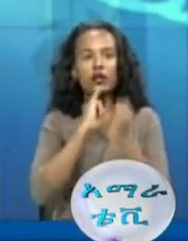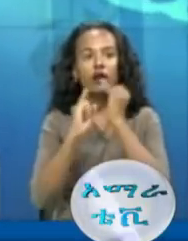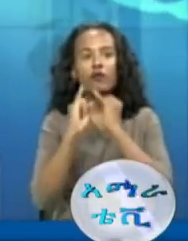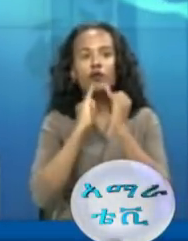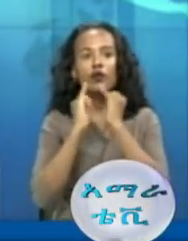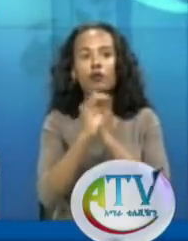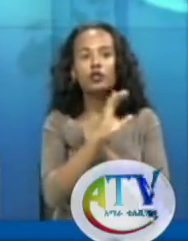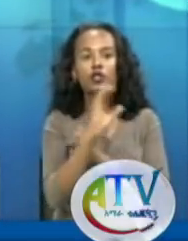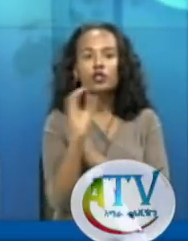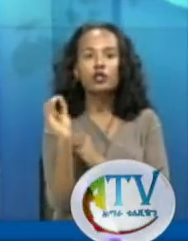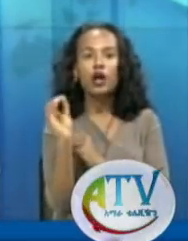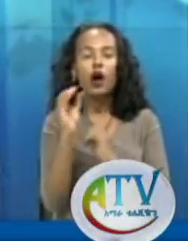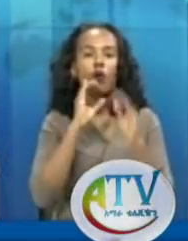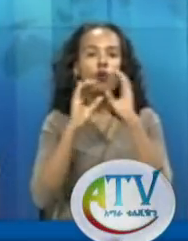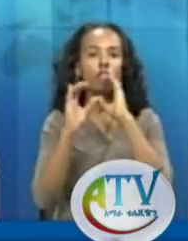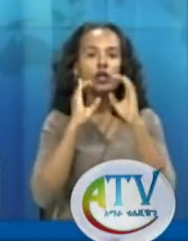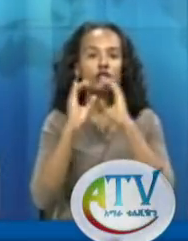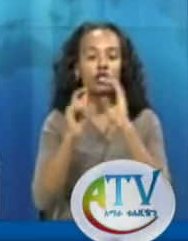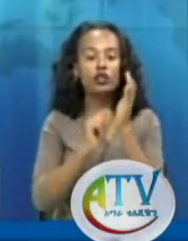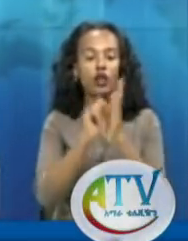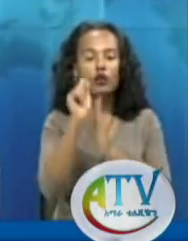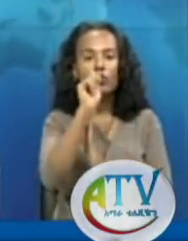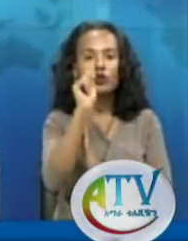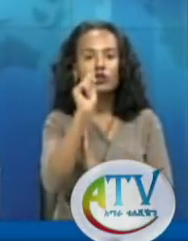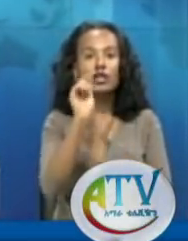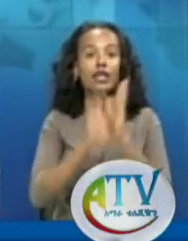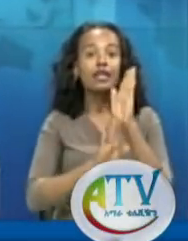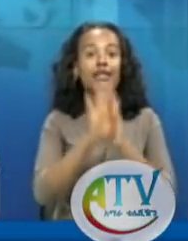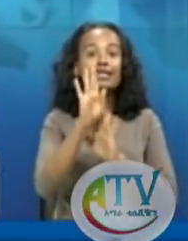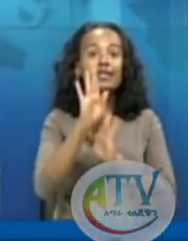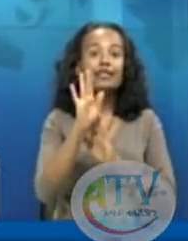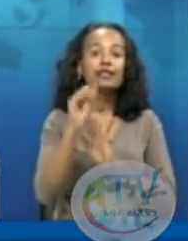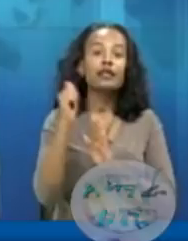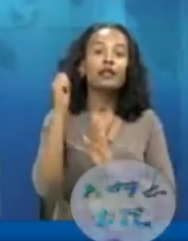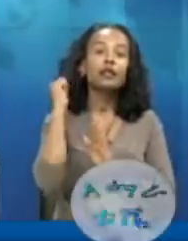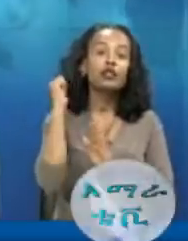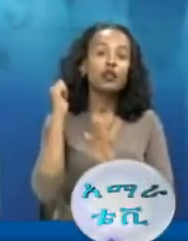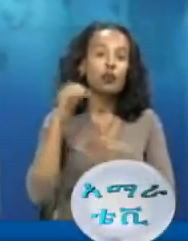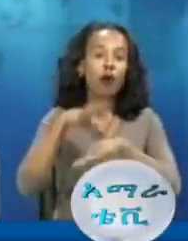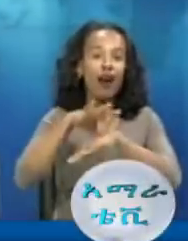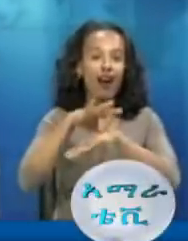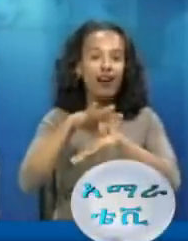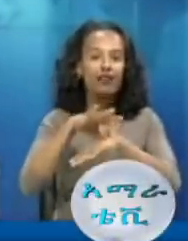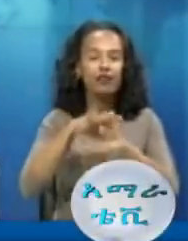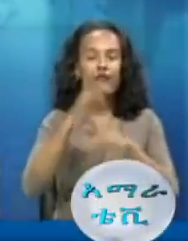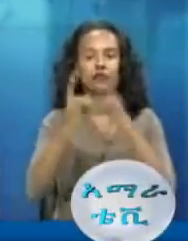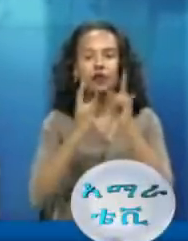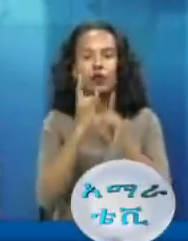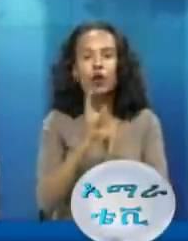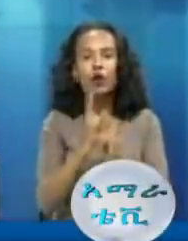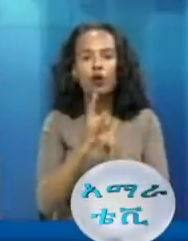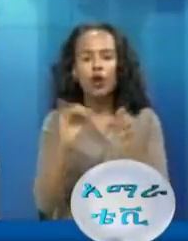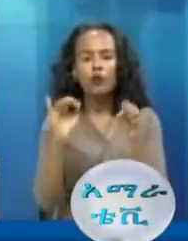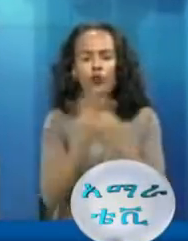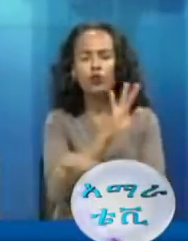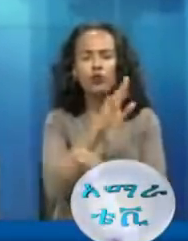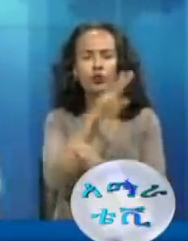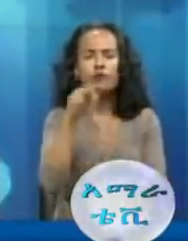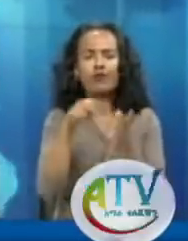የኢንፎርሜሽን እና ኮሚኒኬሽን ቴክኖሎጂ እድገት የጀርባ አጥንት ዘመናዊና ብቁ ተቋማትን መያዝ